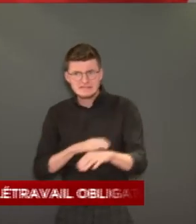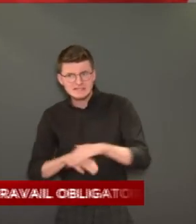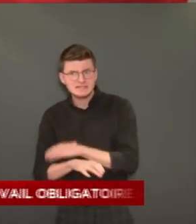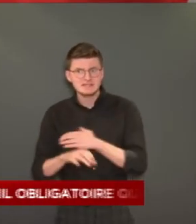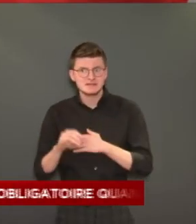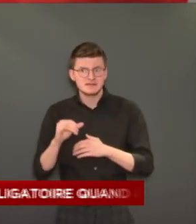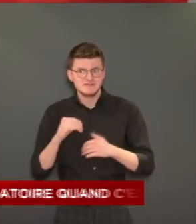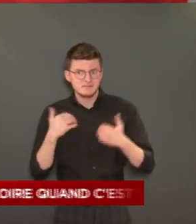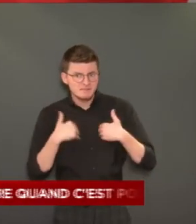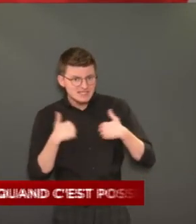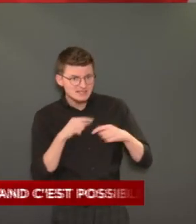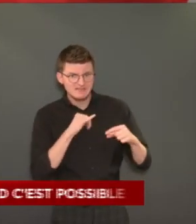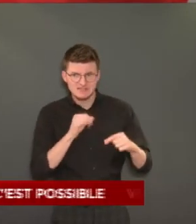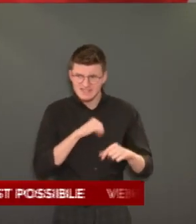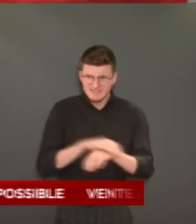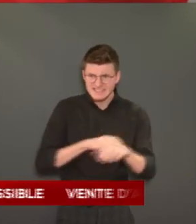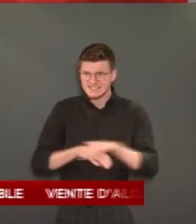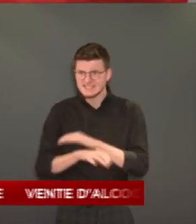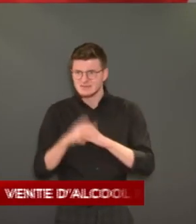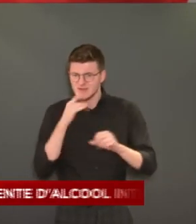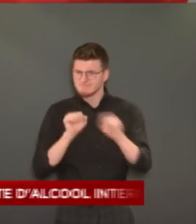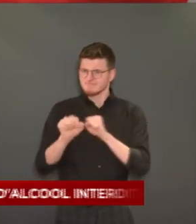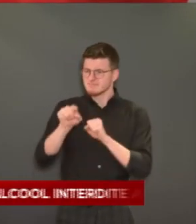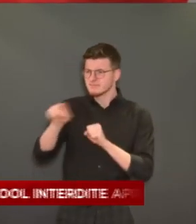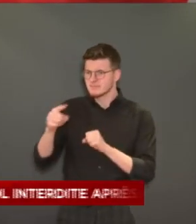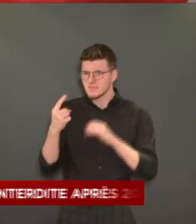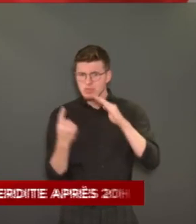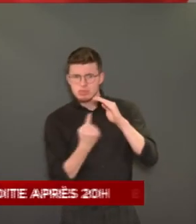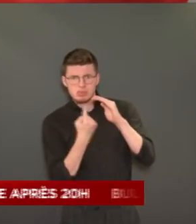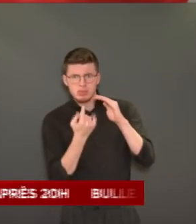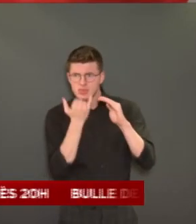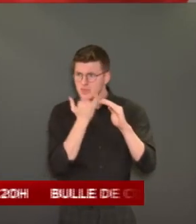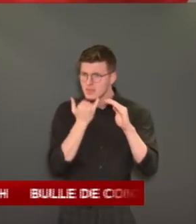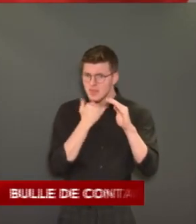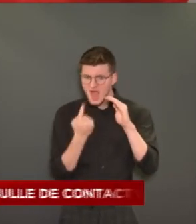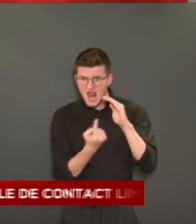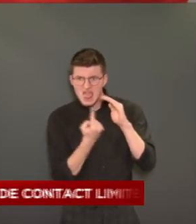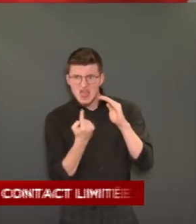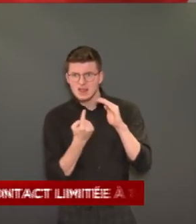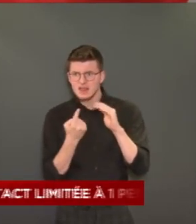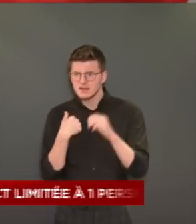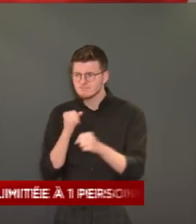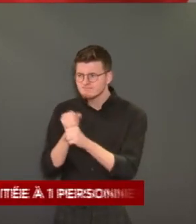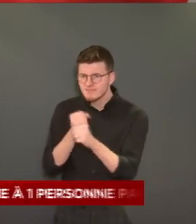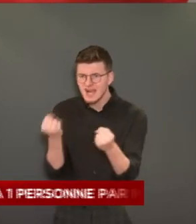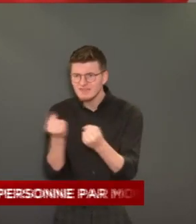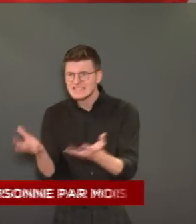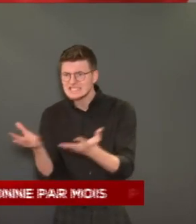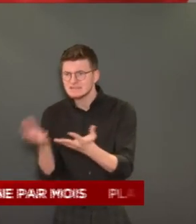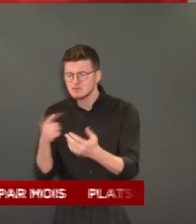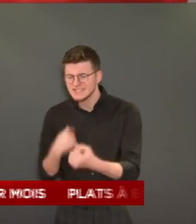bourgmestres aussi ont pris des initiatives pour essayer de lutter contre la solitude, contre l'isolement. Et il faut renforcer ces